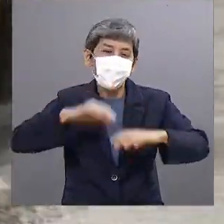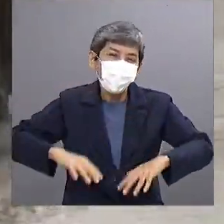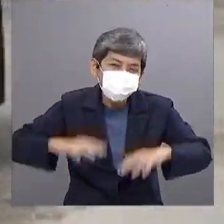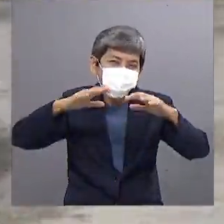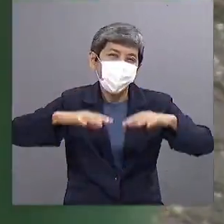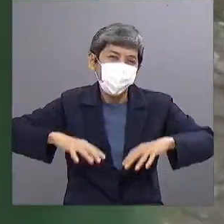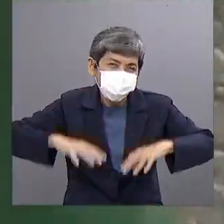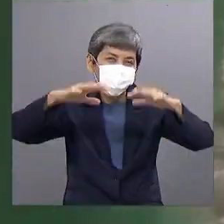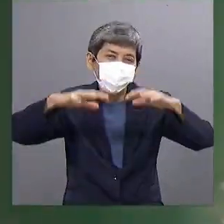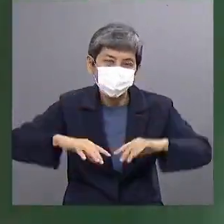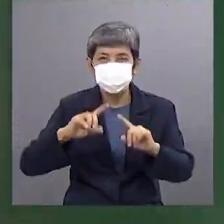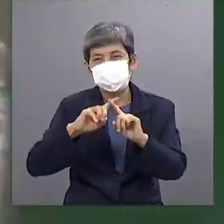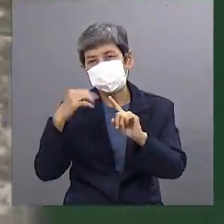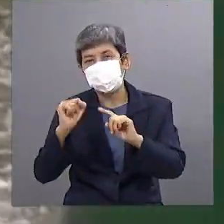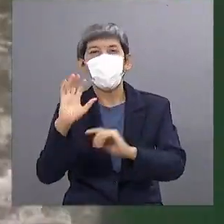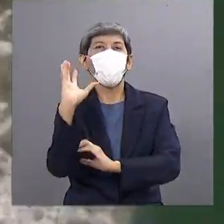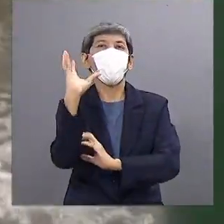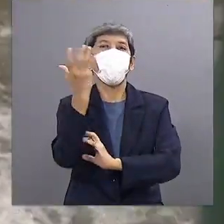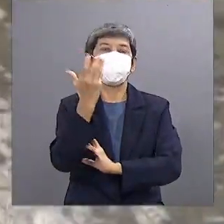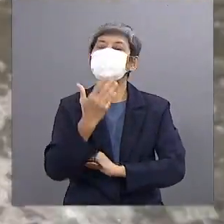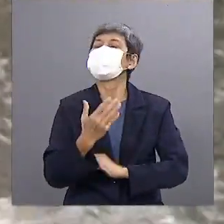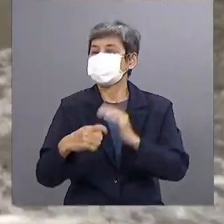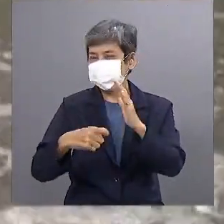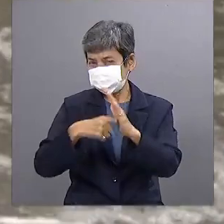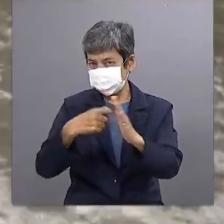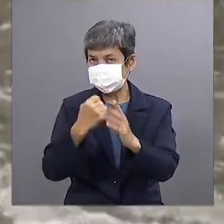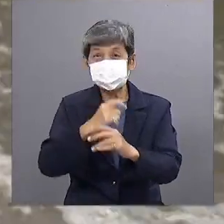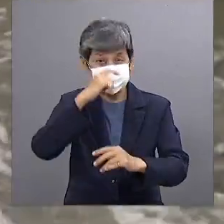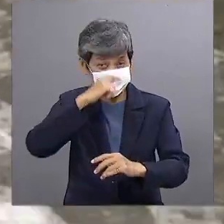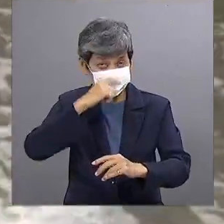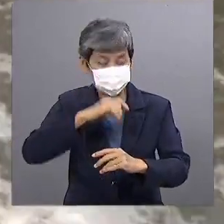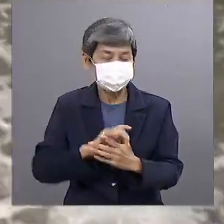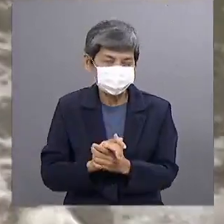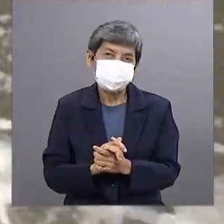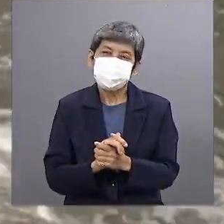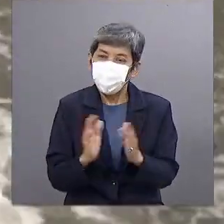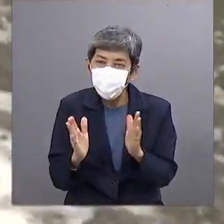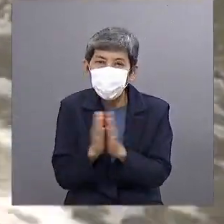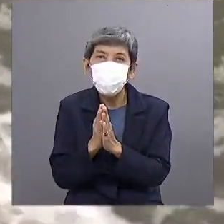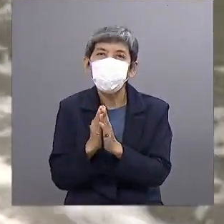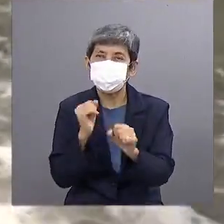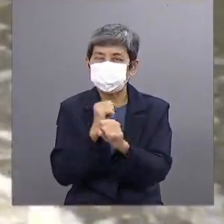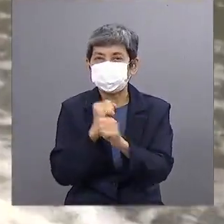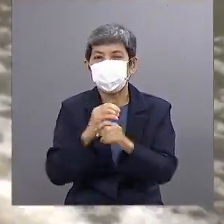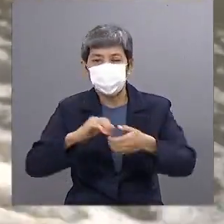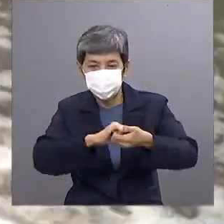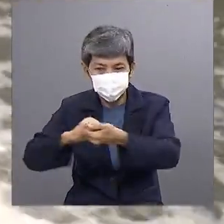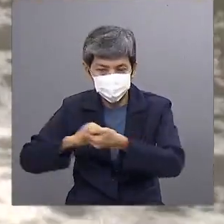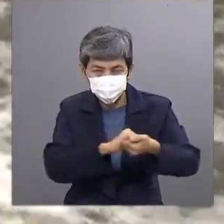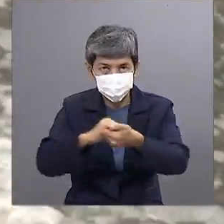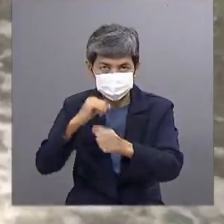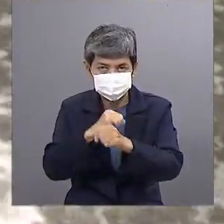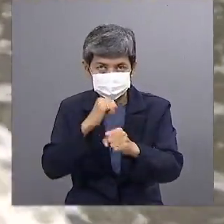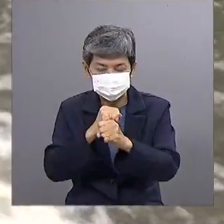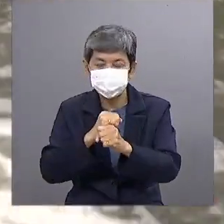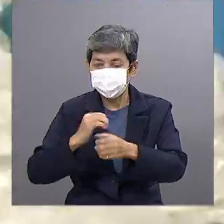กค่ะและนี่คือจึงเป็นสาเหตุที่ทำให้ไทยนะคะได้เข้าร่วมกับ Paris Agreement ความตกลงตามกรอบอนุสัญญาสห